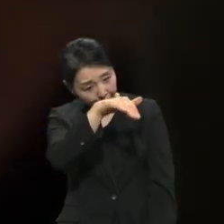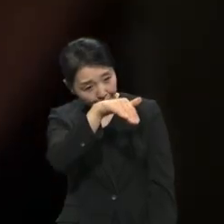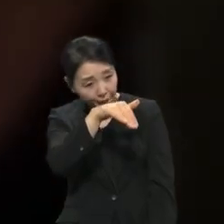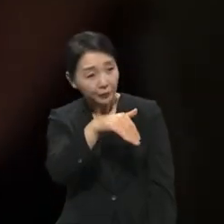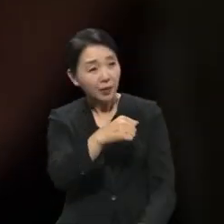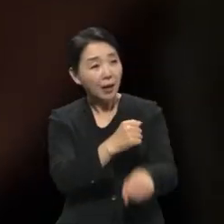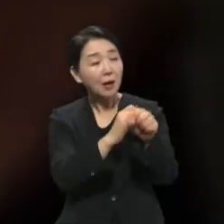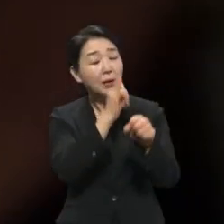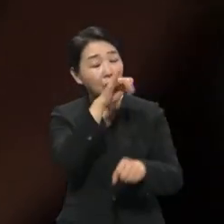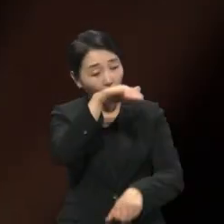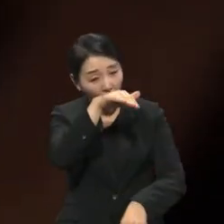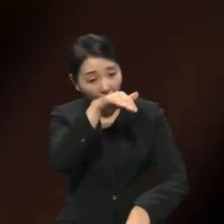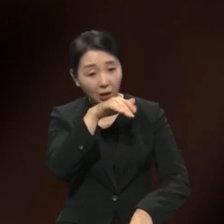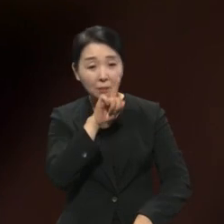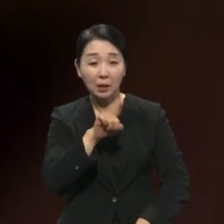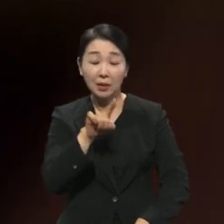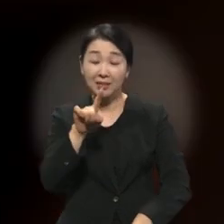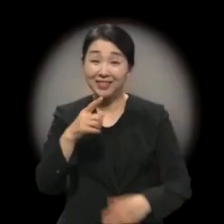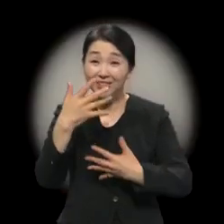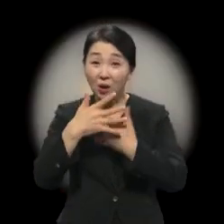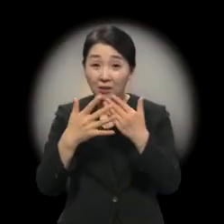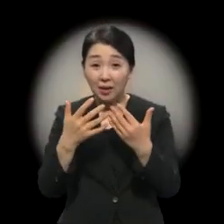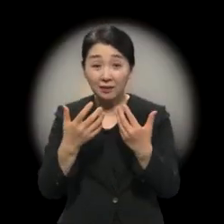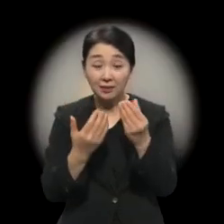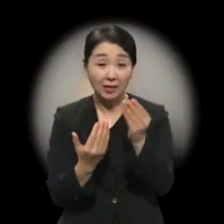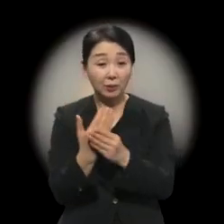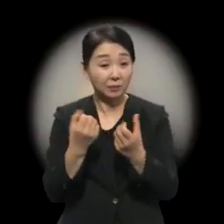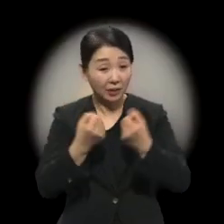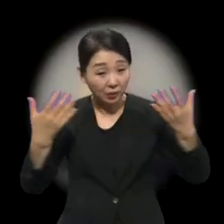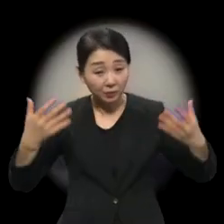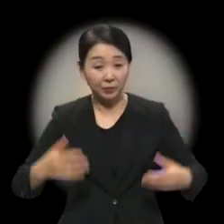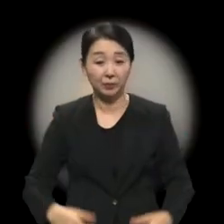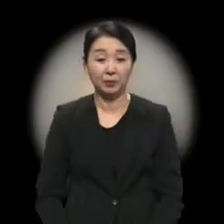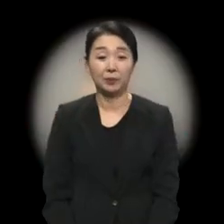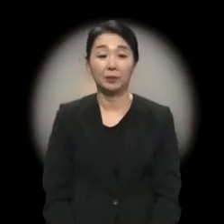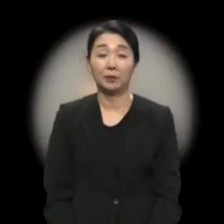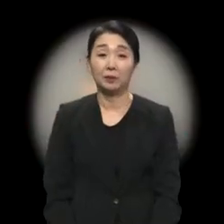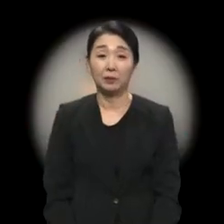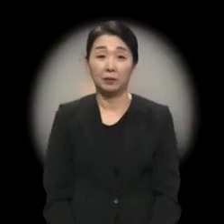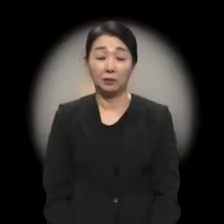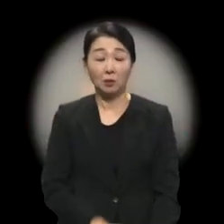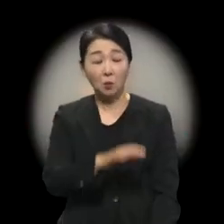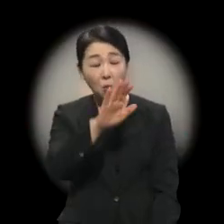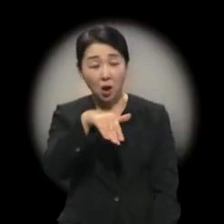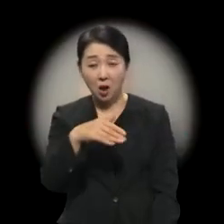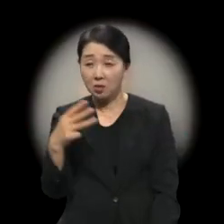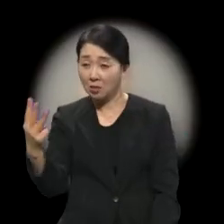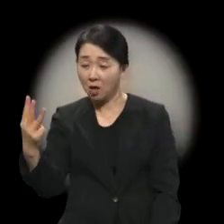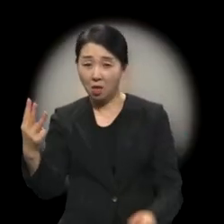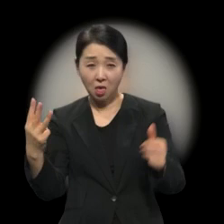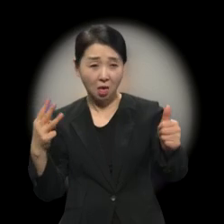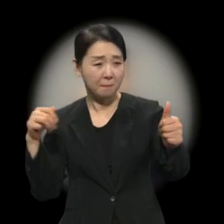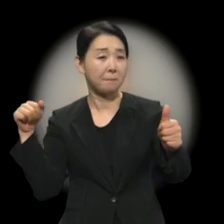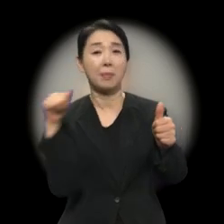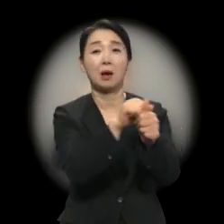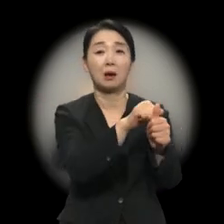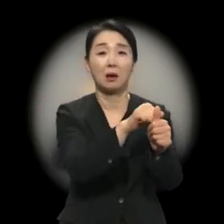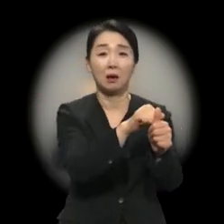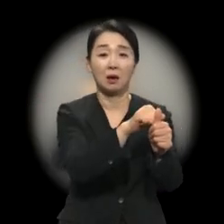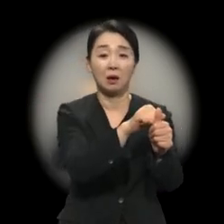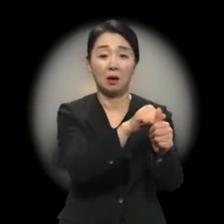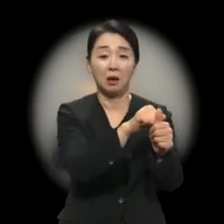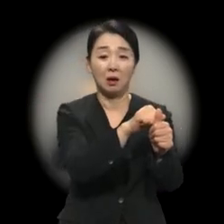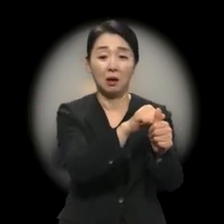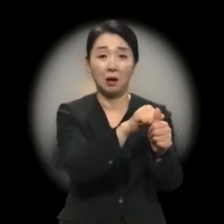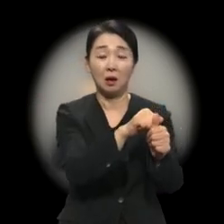가 나갔을때화면 에나타난사건은 그특정사건이아니었습니다. 요점은그가밖으로나가자상황이 집단폭행으로번졌다는것